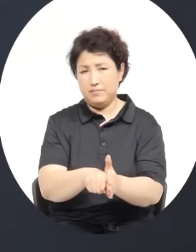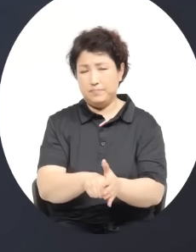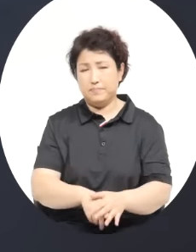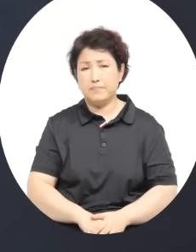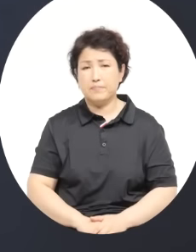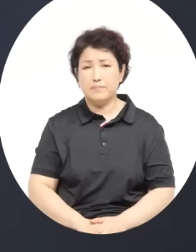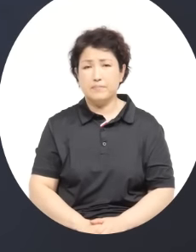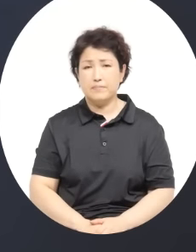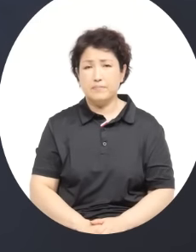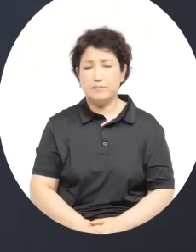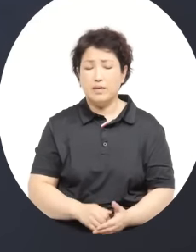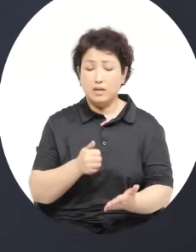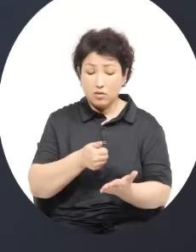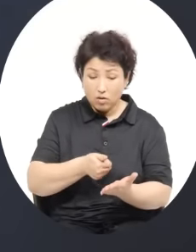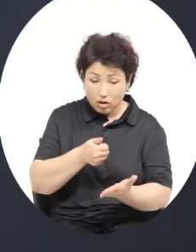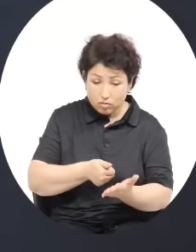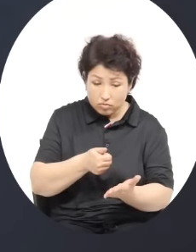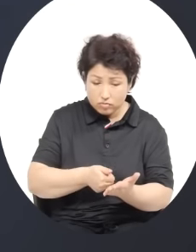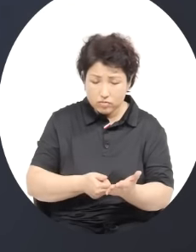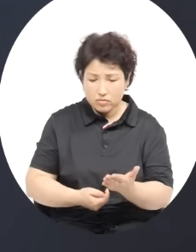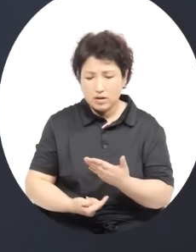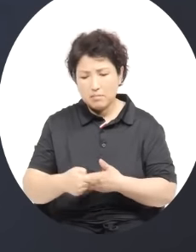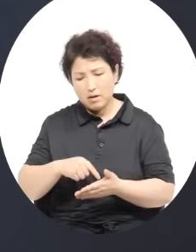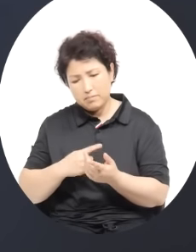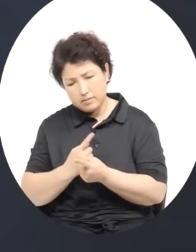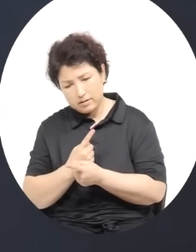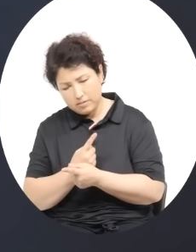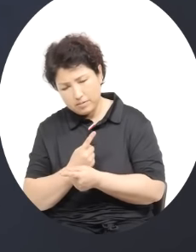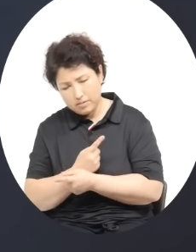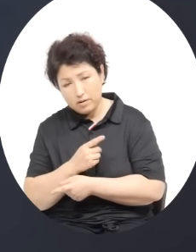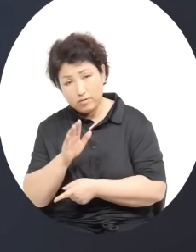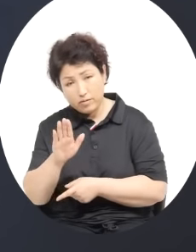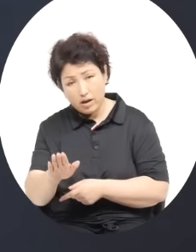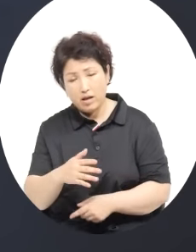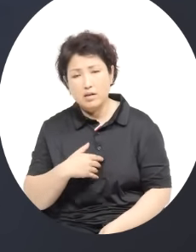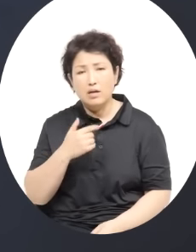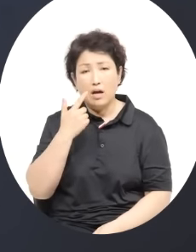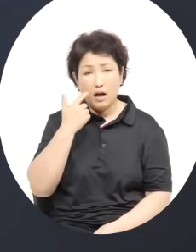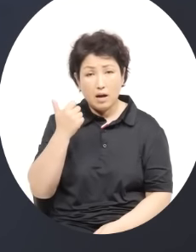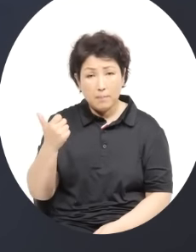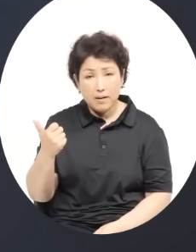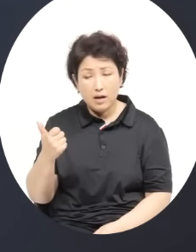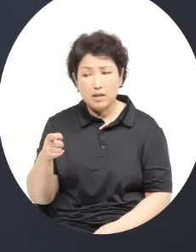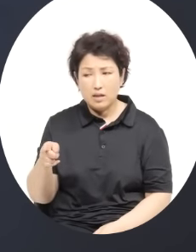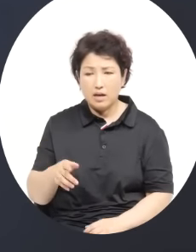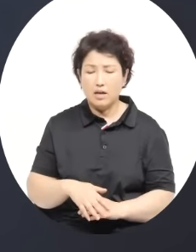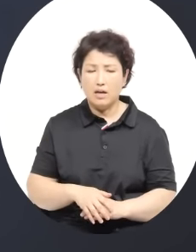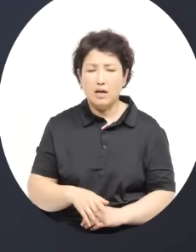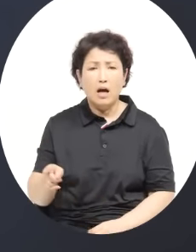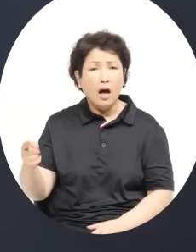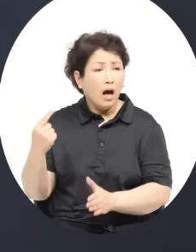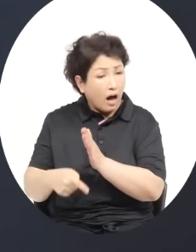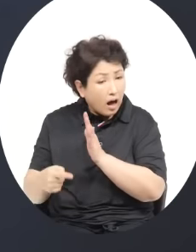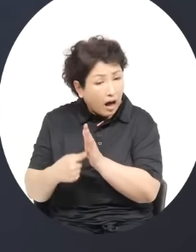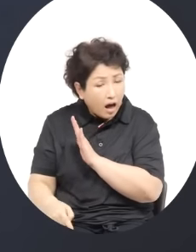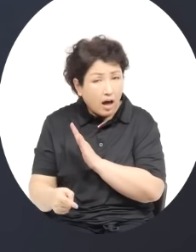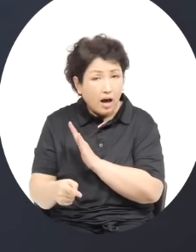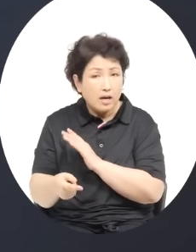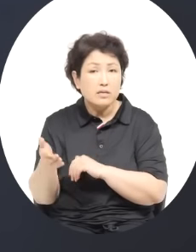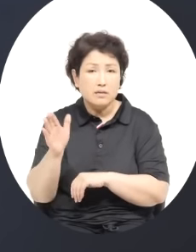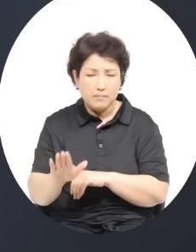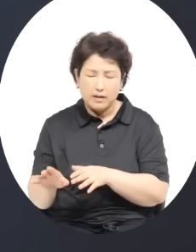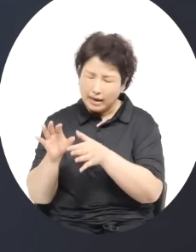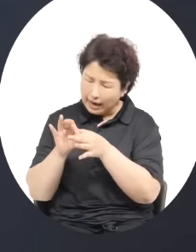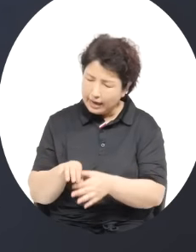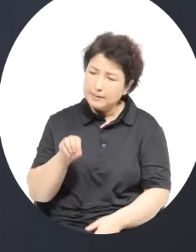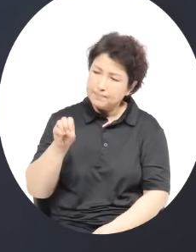그리고 그렇게 하면서 마음은 치유하면서 말은 계속 아버지에게 그렇게 얘기하세요. 안 들을 거라는 걸 알아도